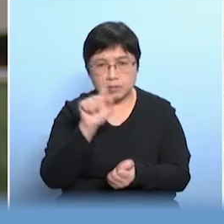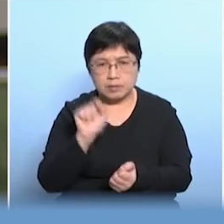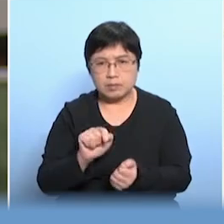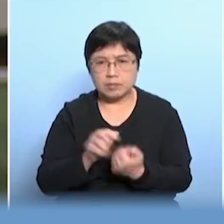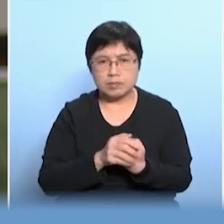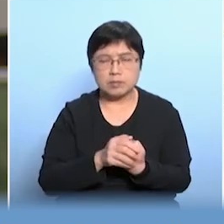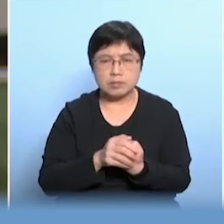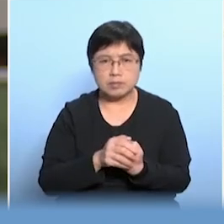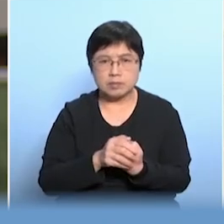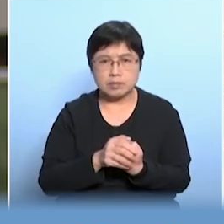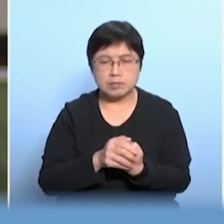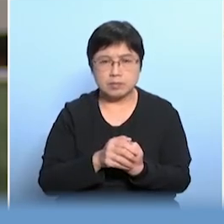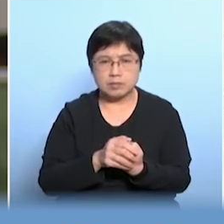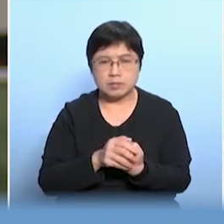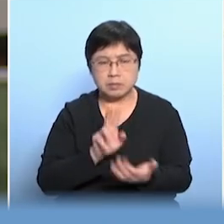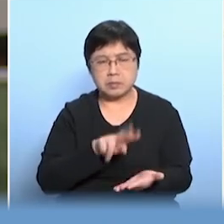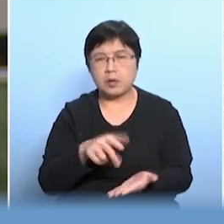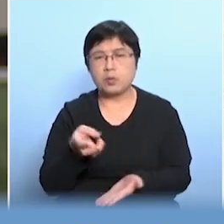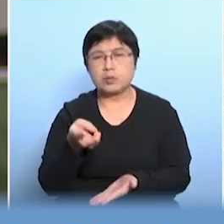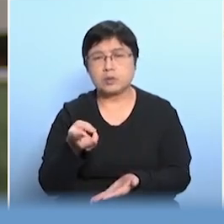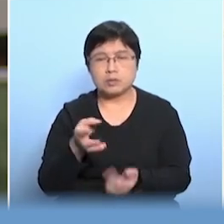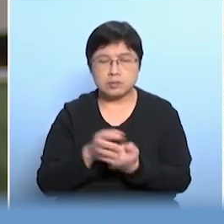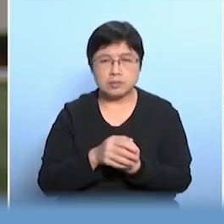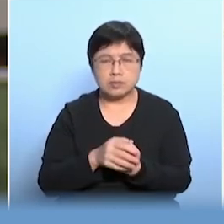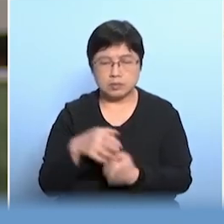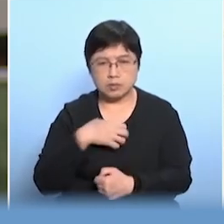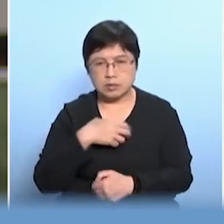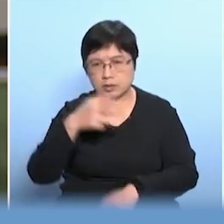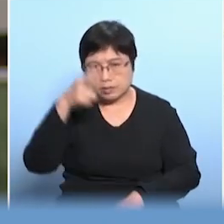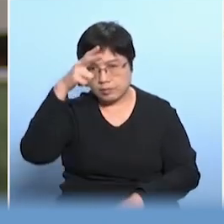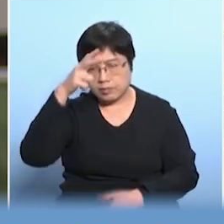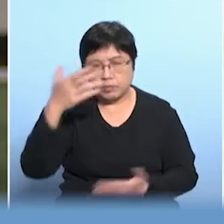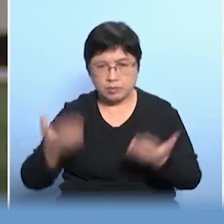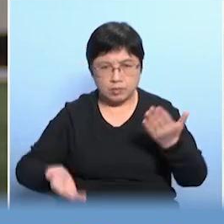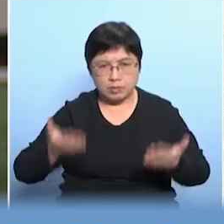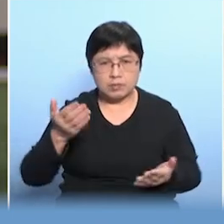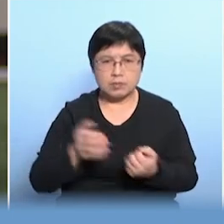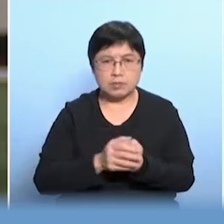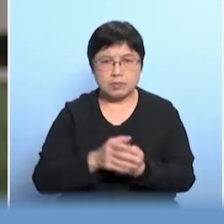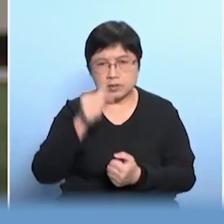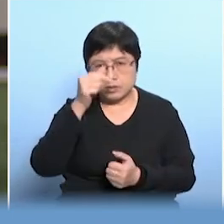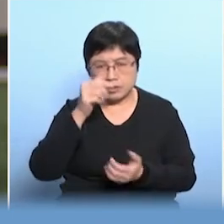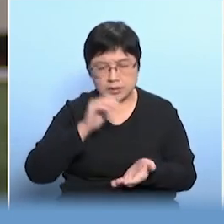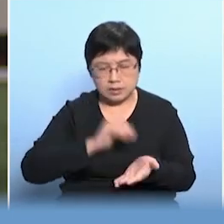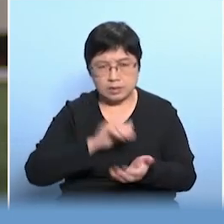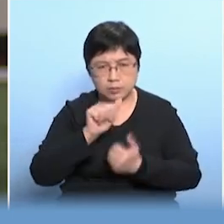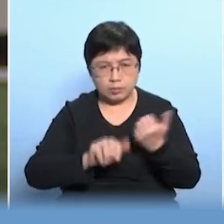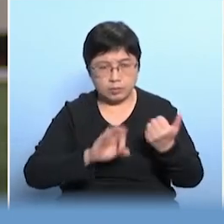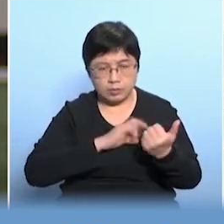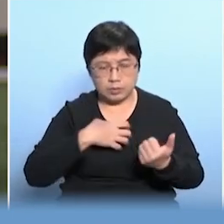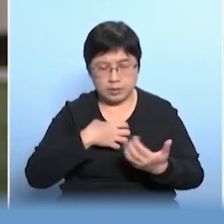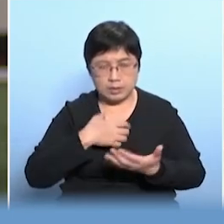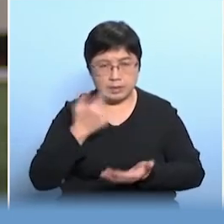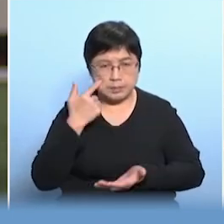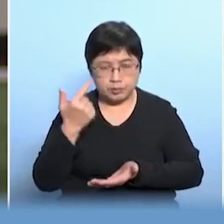題，我看到也是不多採用的。所以我認為政府或者如果是醫委會認為有嚴